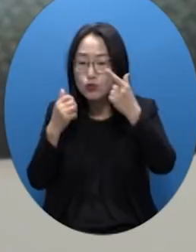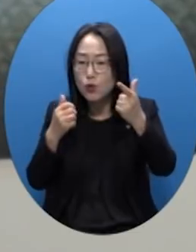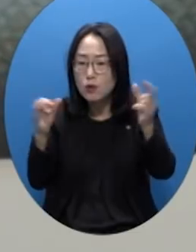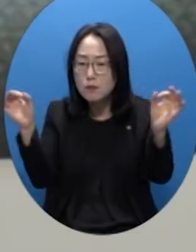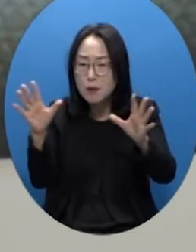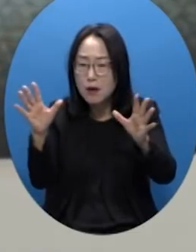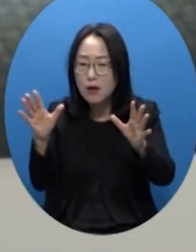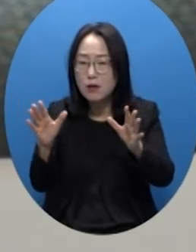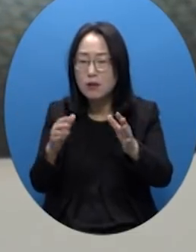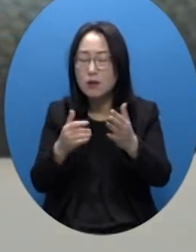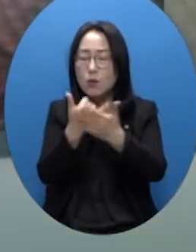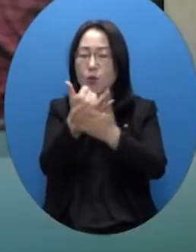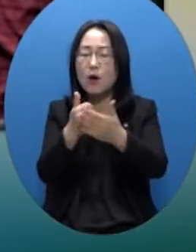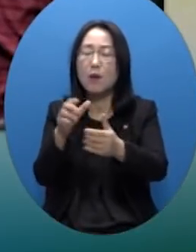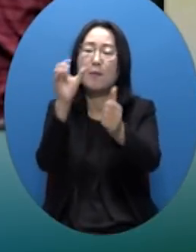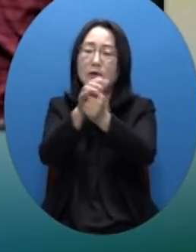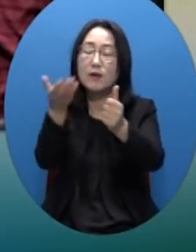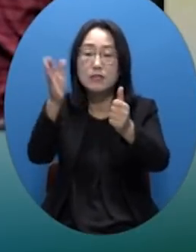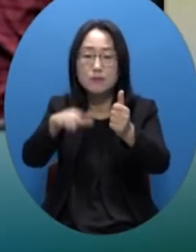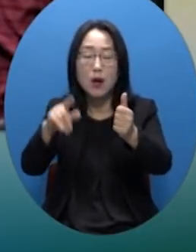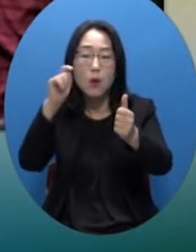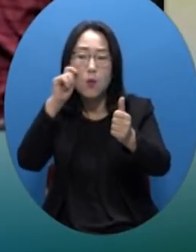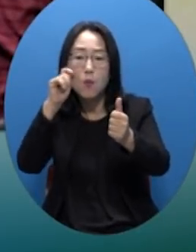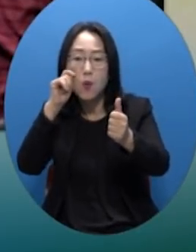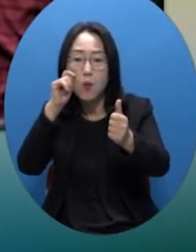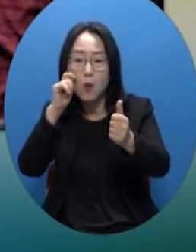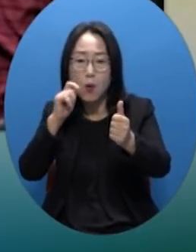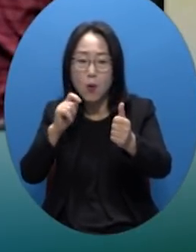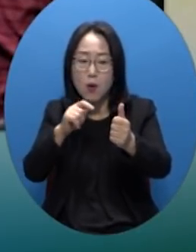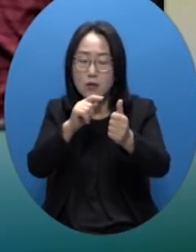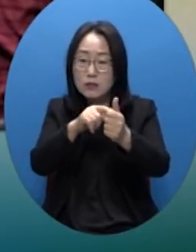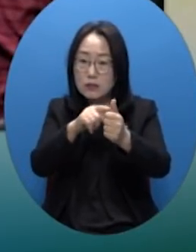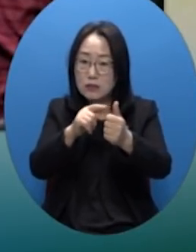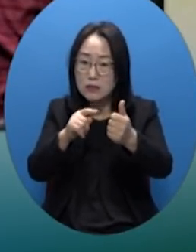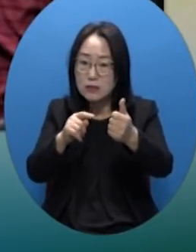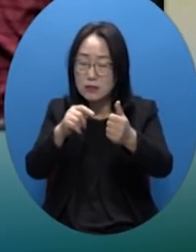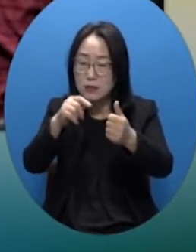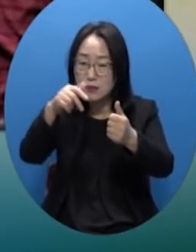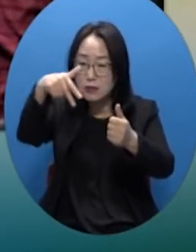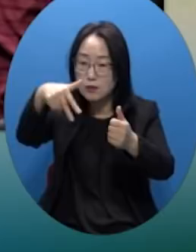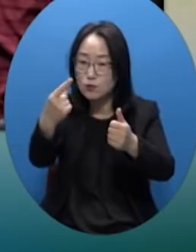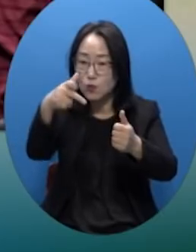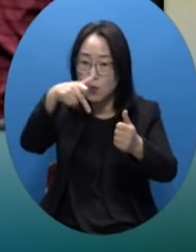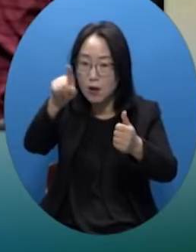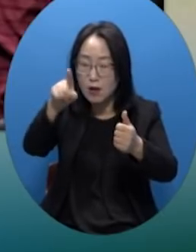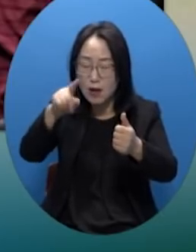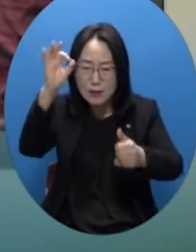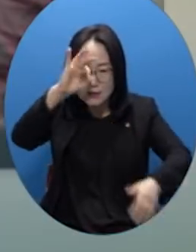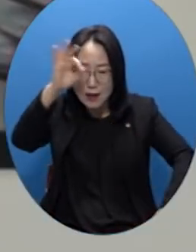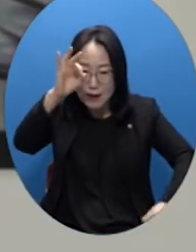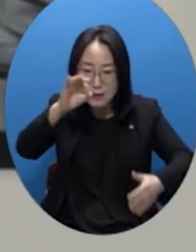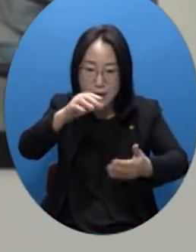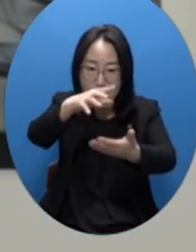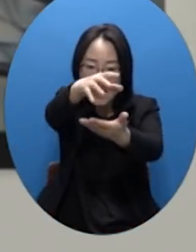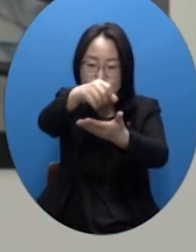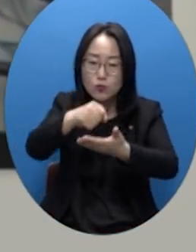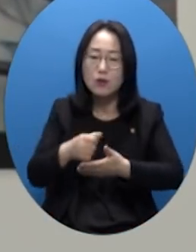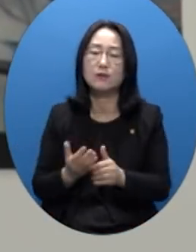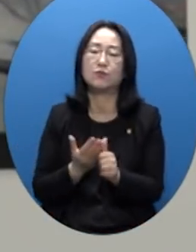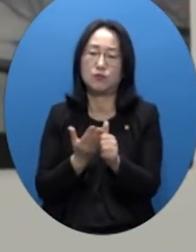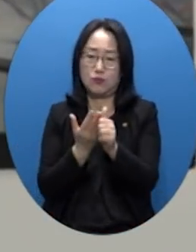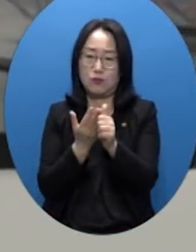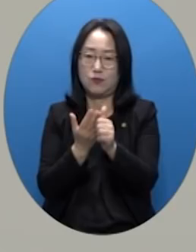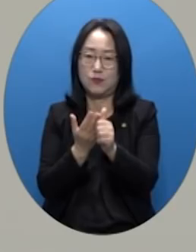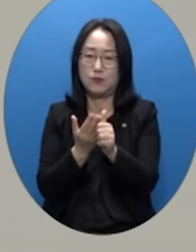독실한 괜찮은 고모가 15개월 된 근데 글을 찾아서 자기 잔으로 입양한 것입니다 고모가 믿음과